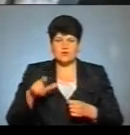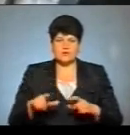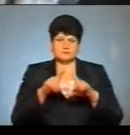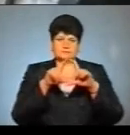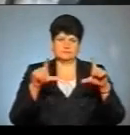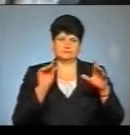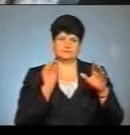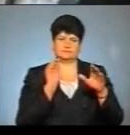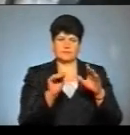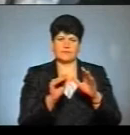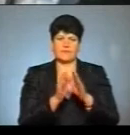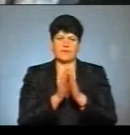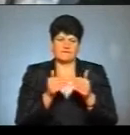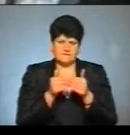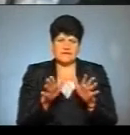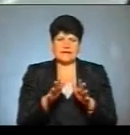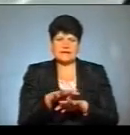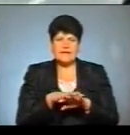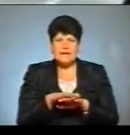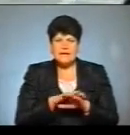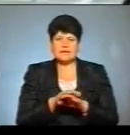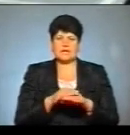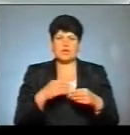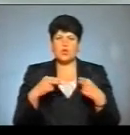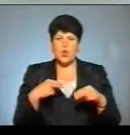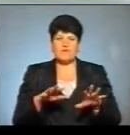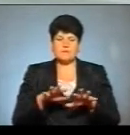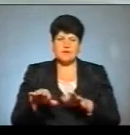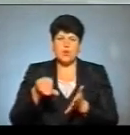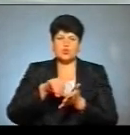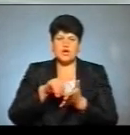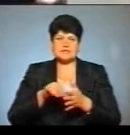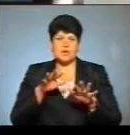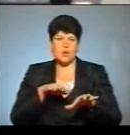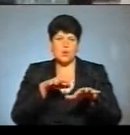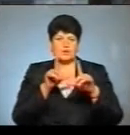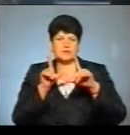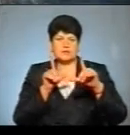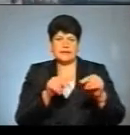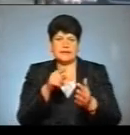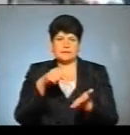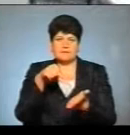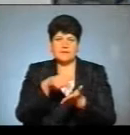аркуші паперу із закликами відкрити ринки та торгові місця. Учасники колоною проїхали містом.